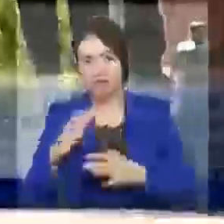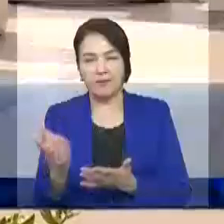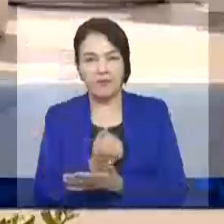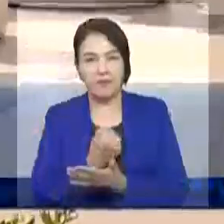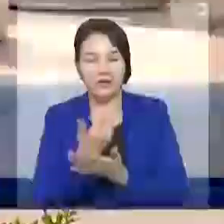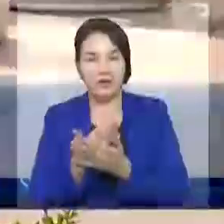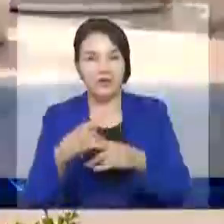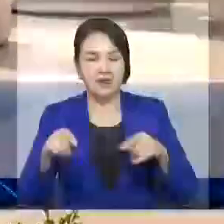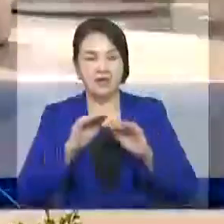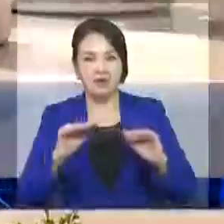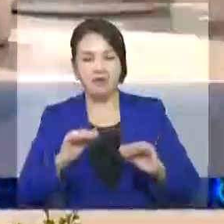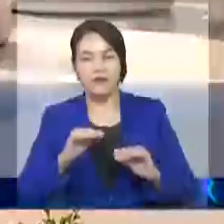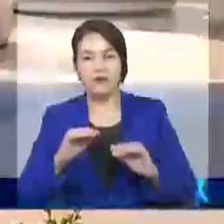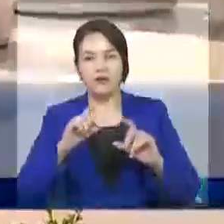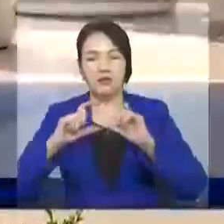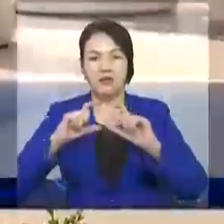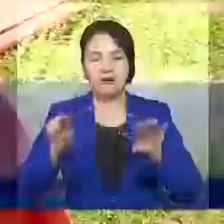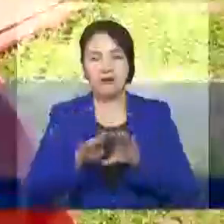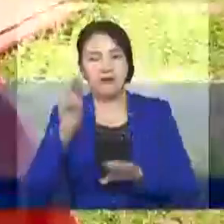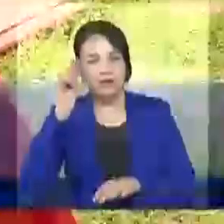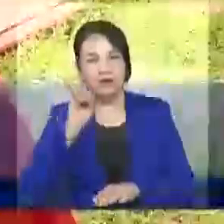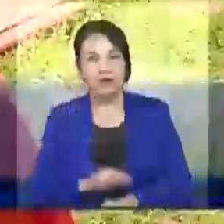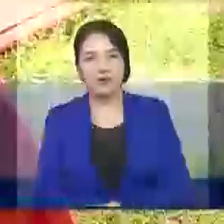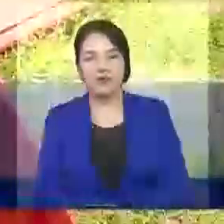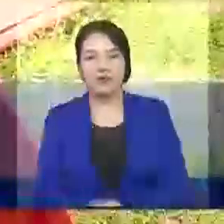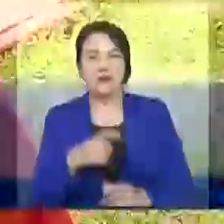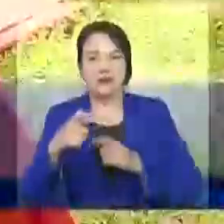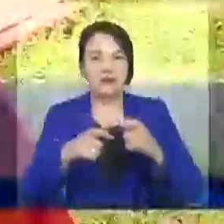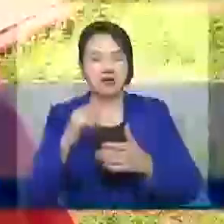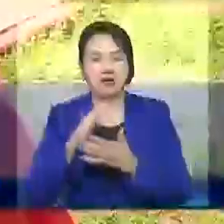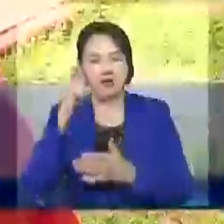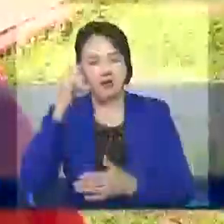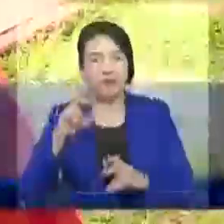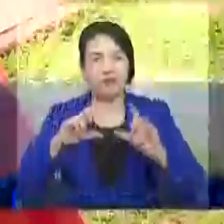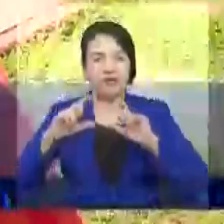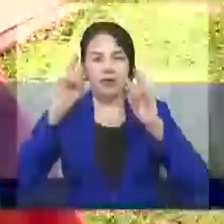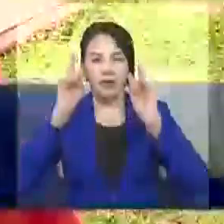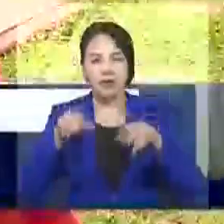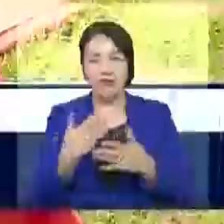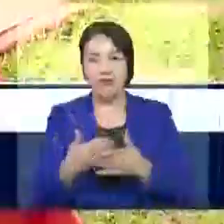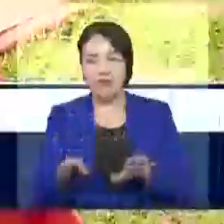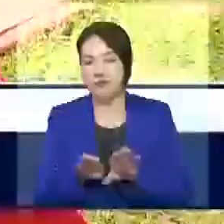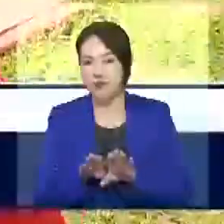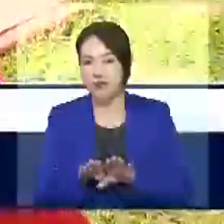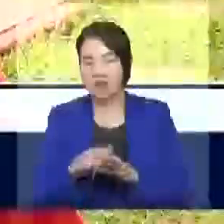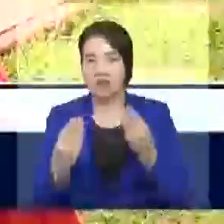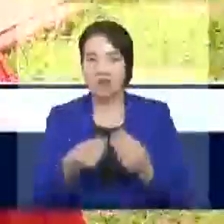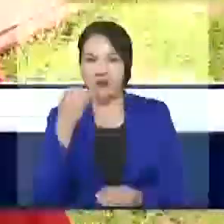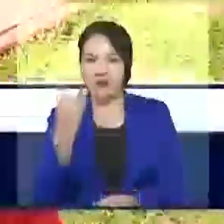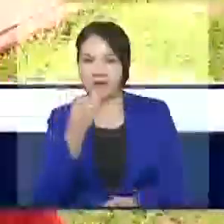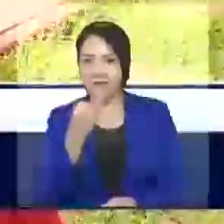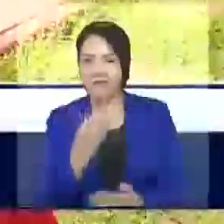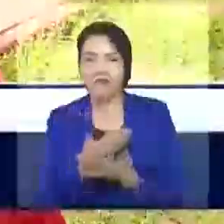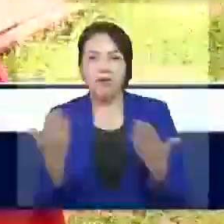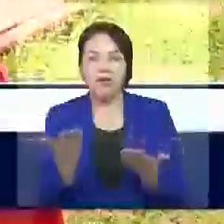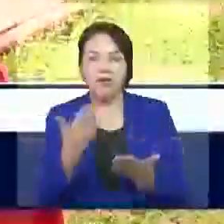анықталады. Кейбір балалар шахмат ойнауды осында үйренеді. Кейбір балалар тек шашкіні біледі, шахматты білмейді екен. Сол балдармен ойнап жатқан кезде олар қызық жылатып, мынау